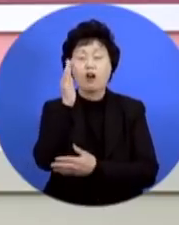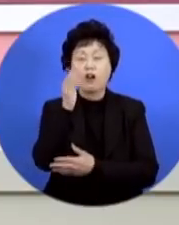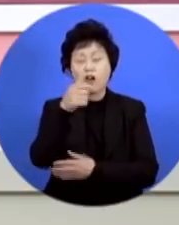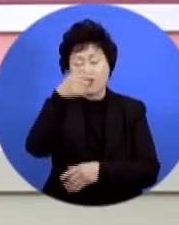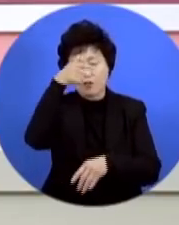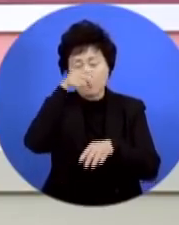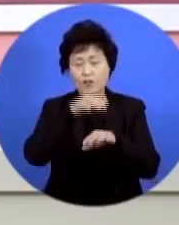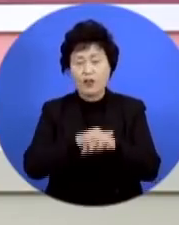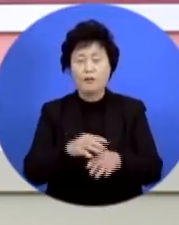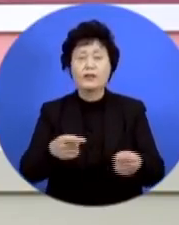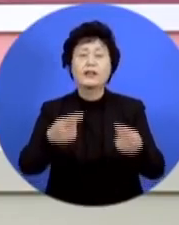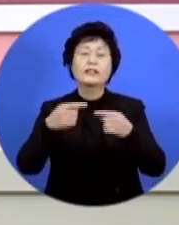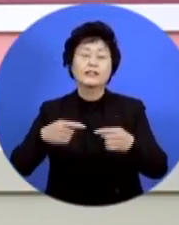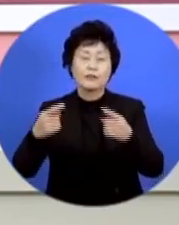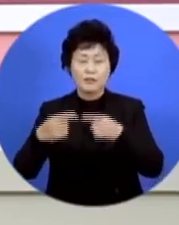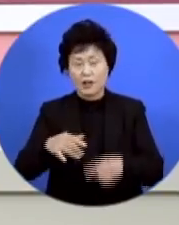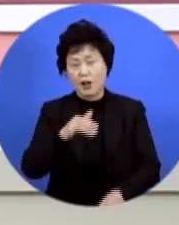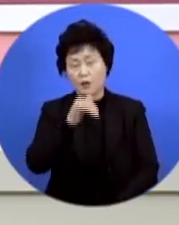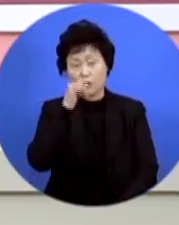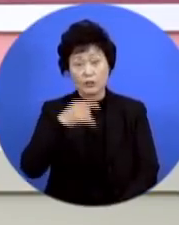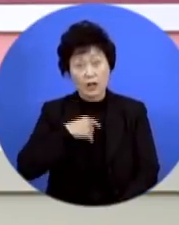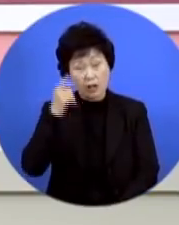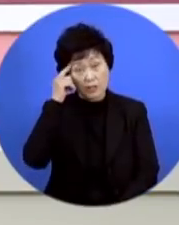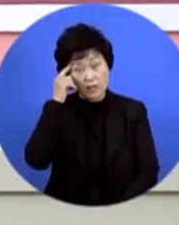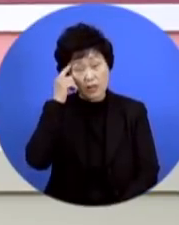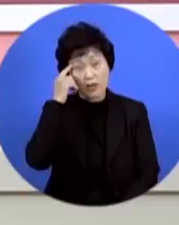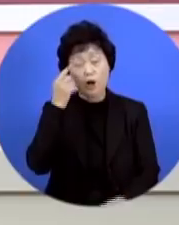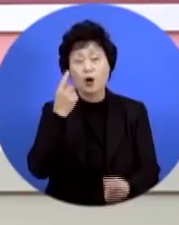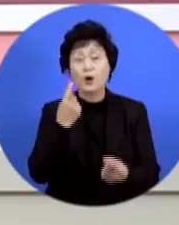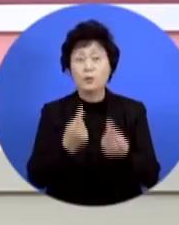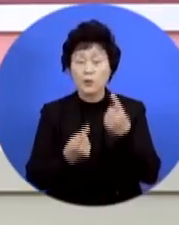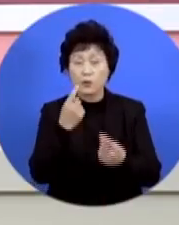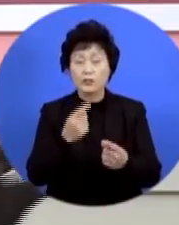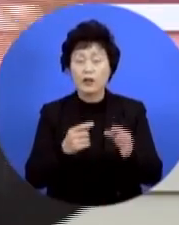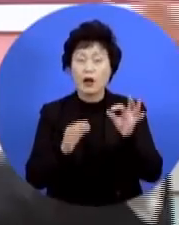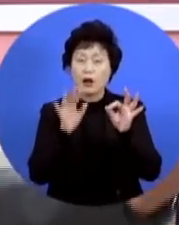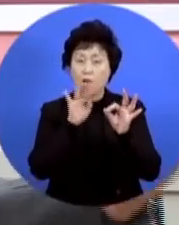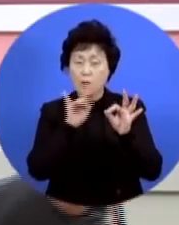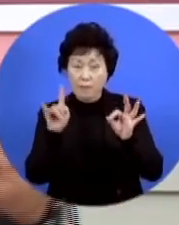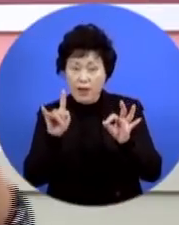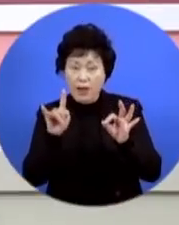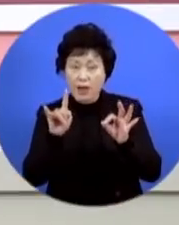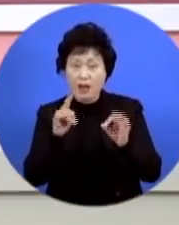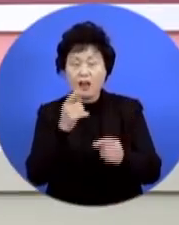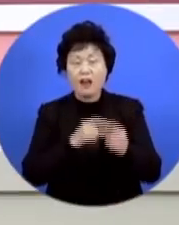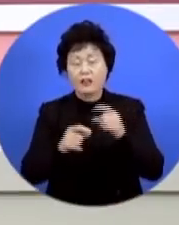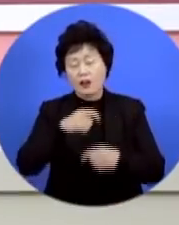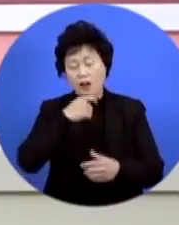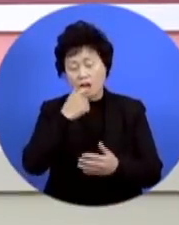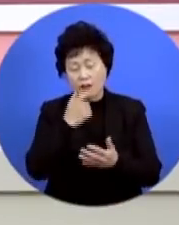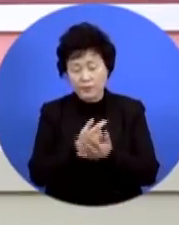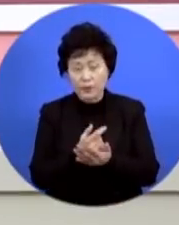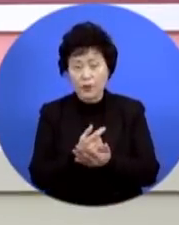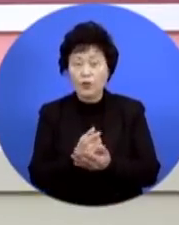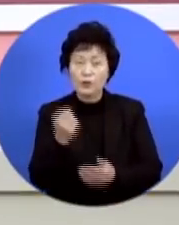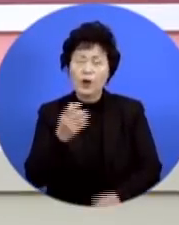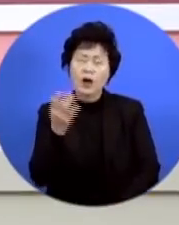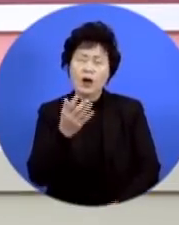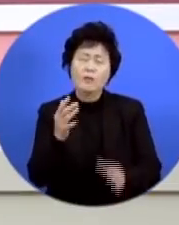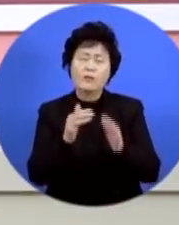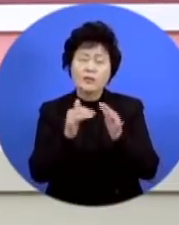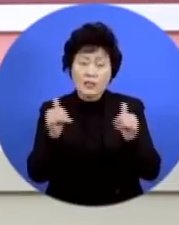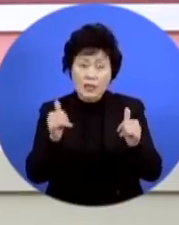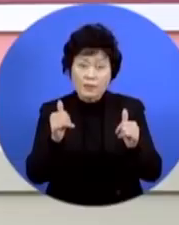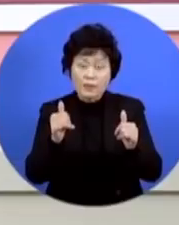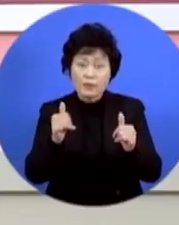제가 힘든 것보다 한 10배의 은혜와 감동이 또 암 걸려가지고 투병 중인 분들은 자기 소원이 생방송으로 새벽 기도가